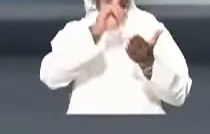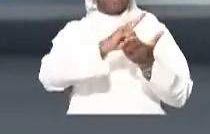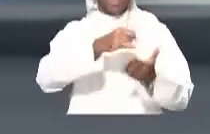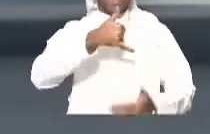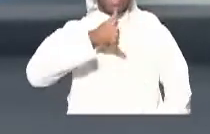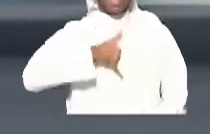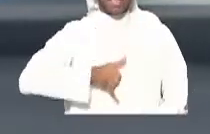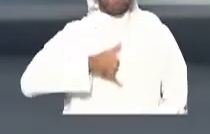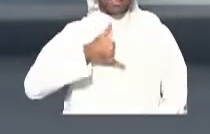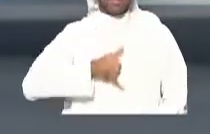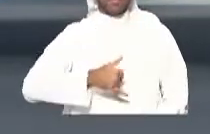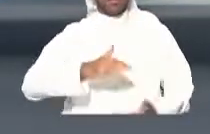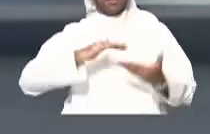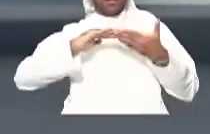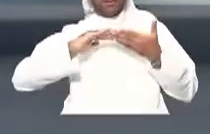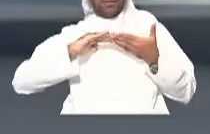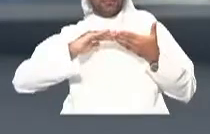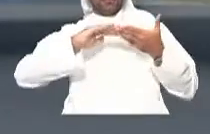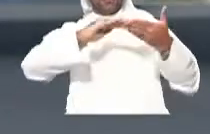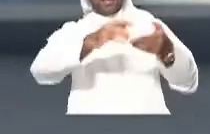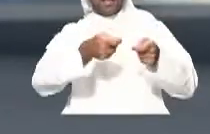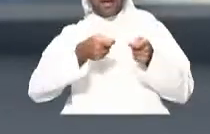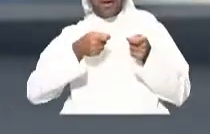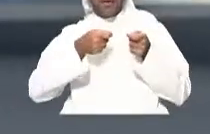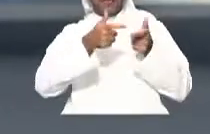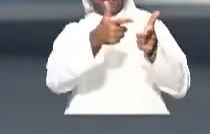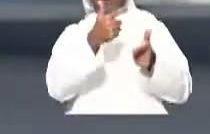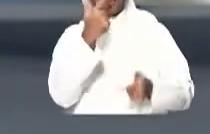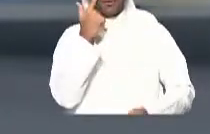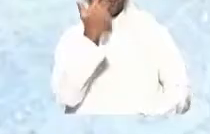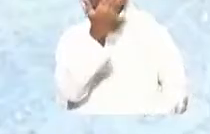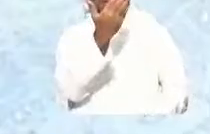من مهنيين وفنيين في عدة مجالات.